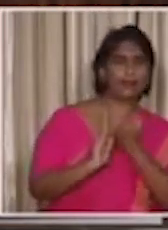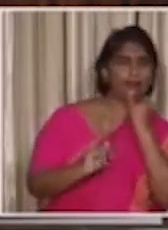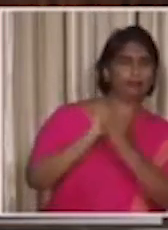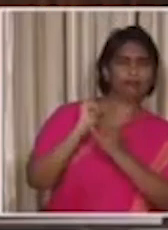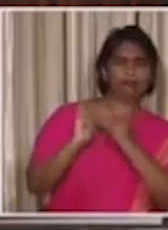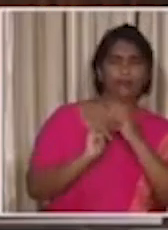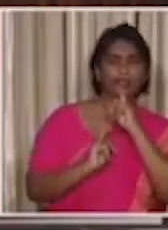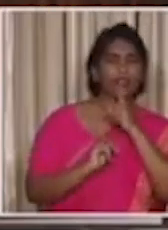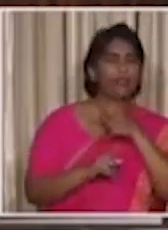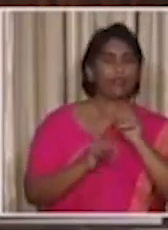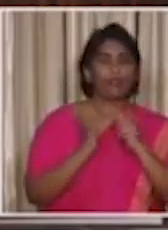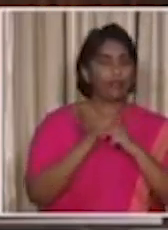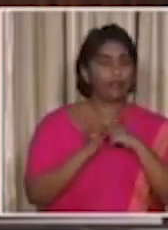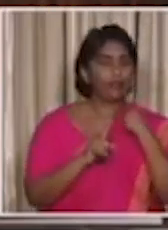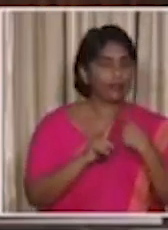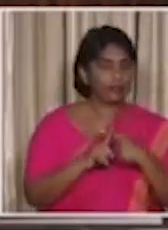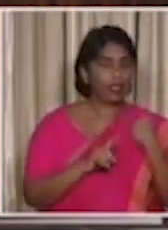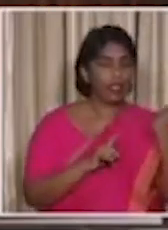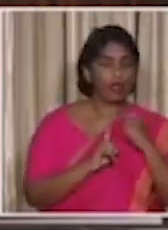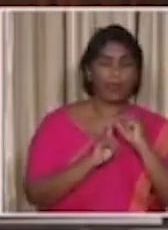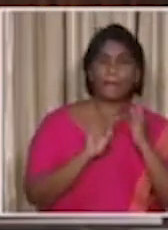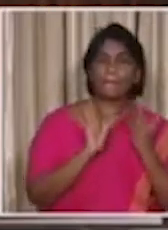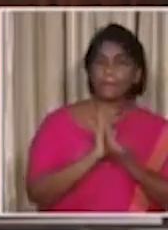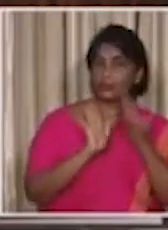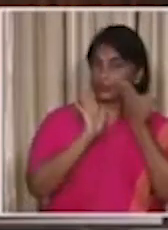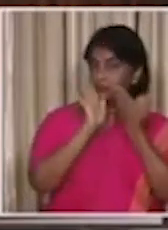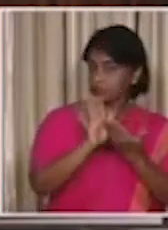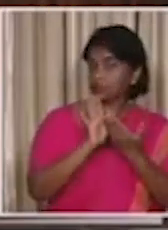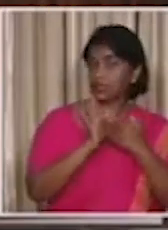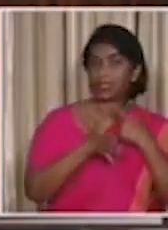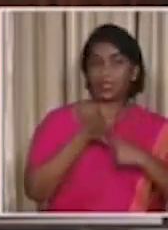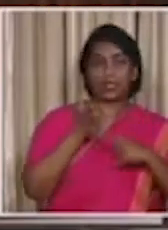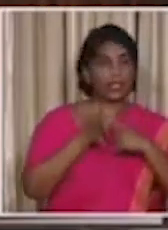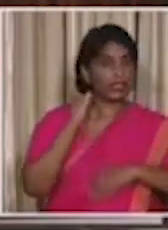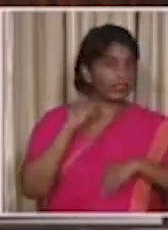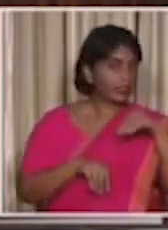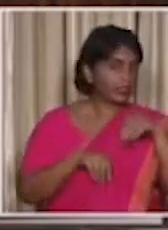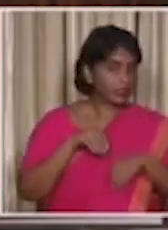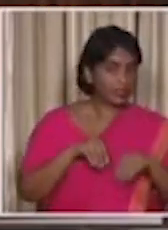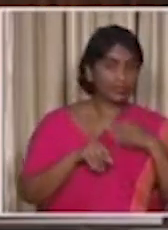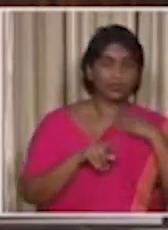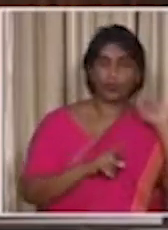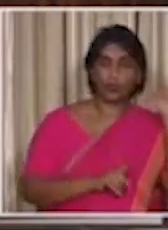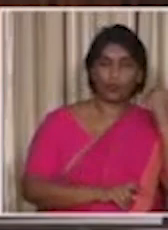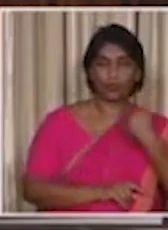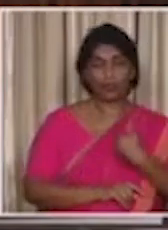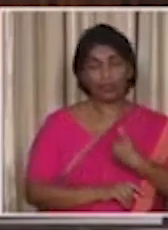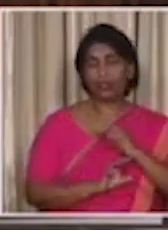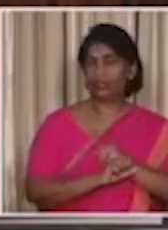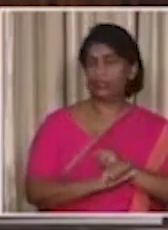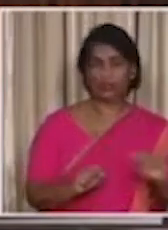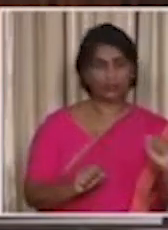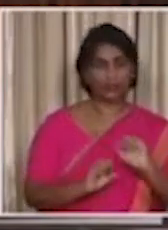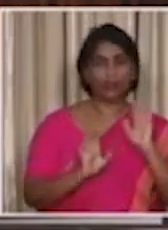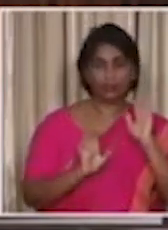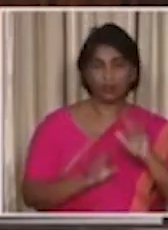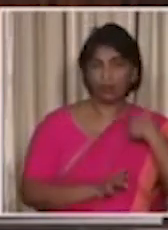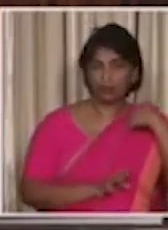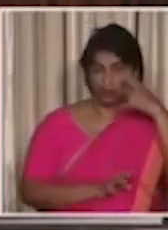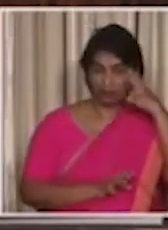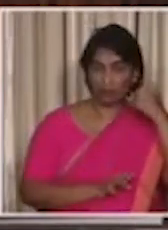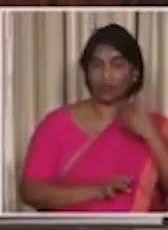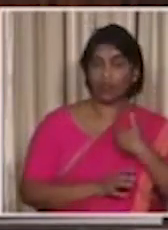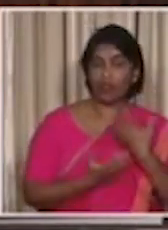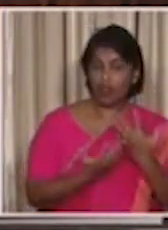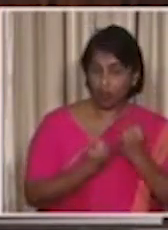අය කිරීම සඳහා නව ප්‍රතිපත්ති හඳුන්වා දීම දේශපාලන වශයෙන් ජනප්‍රිය නොවන තීරණයක්. මතක තබා ගන්න මට